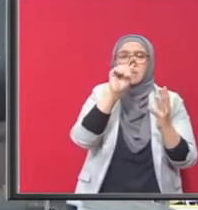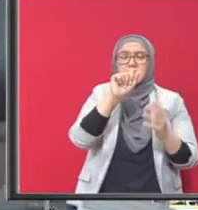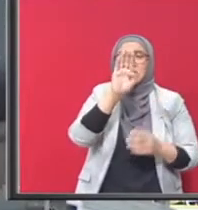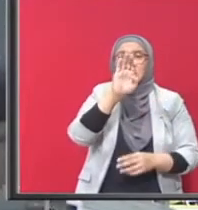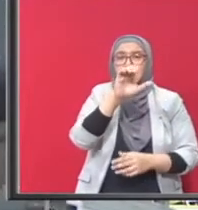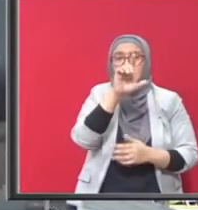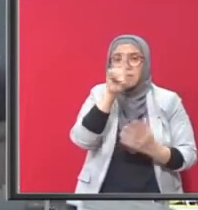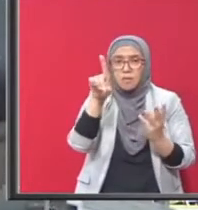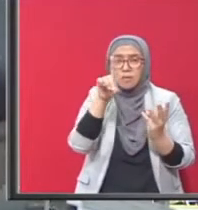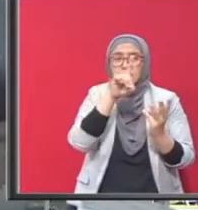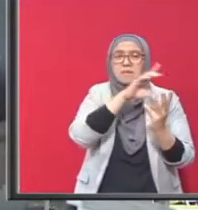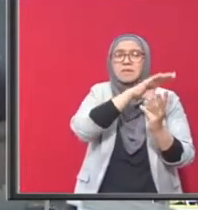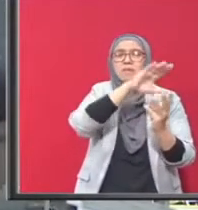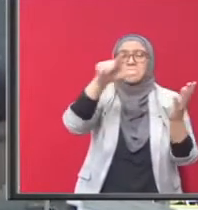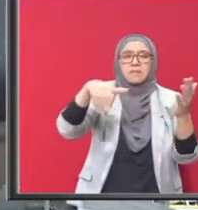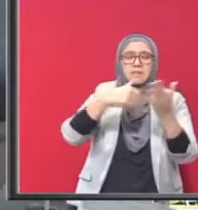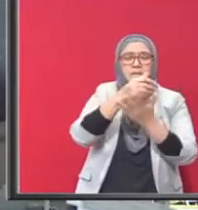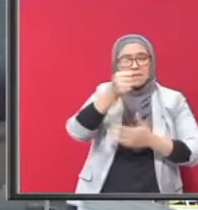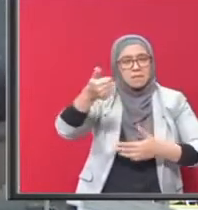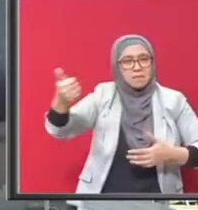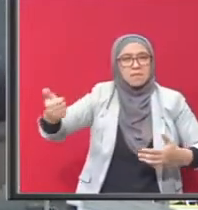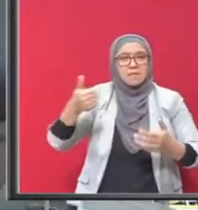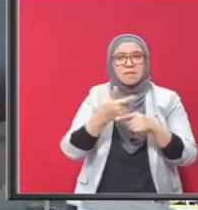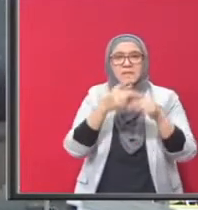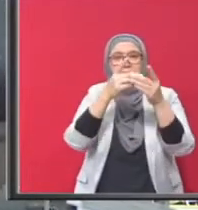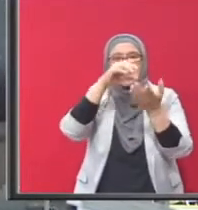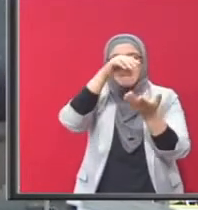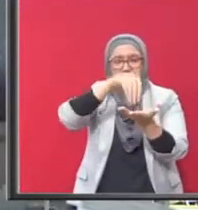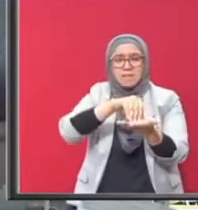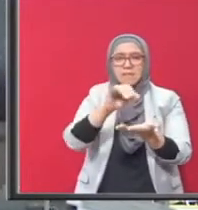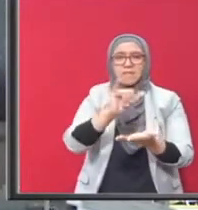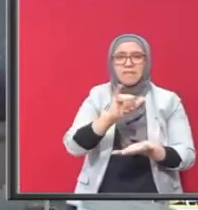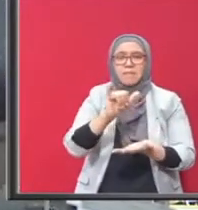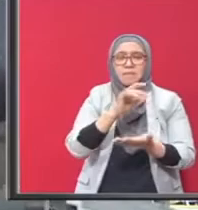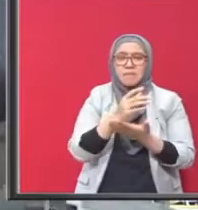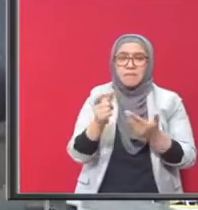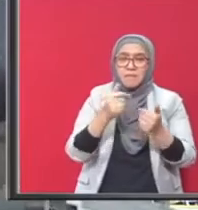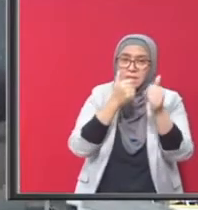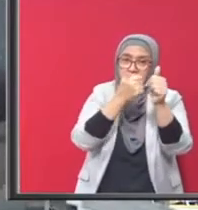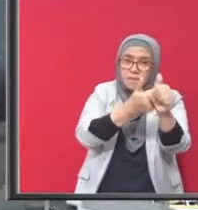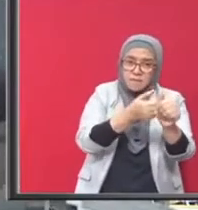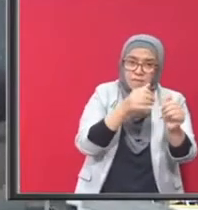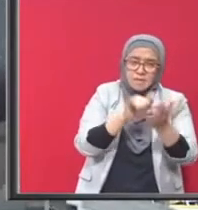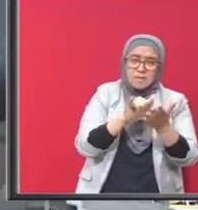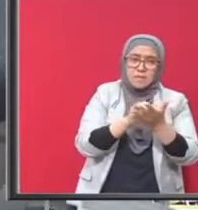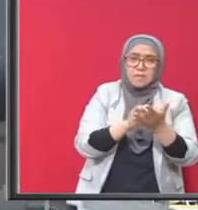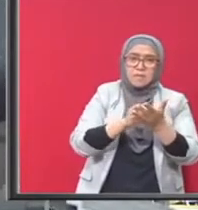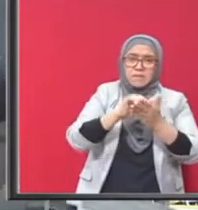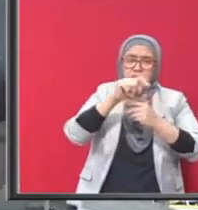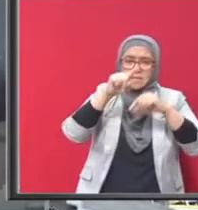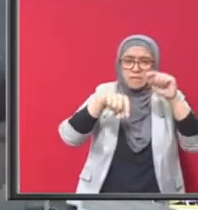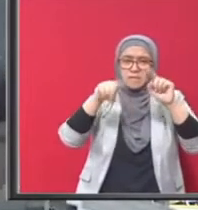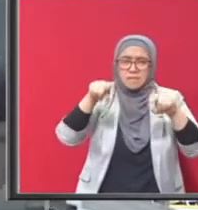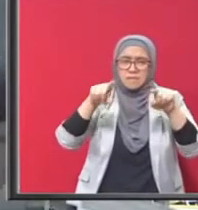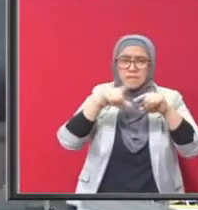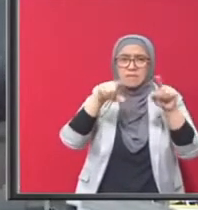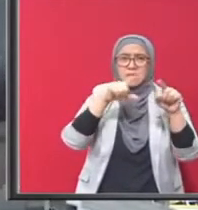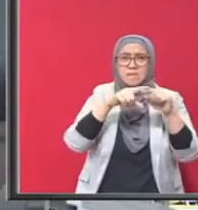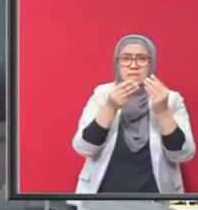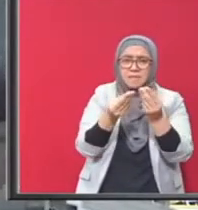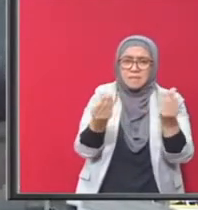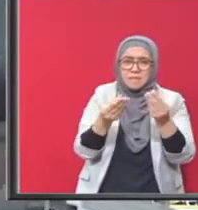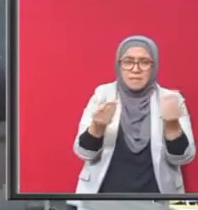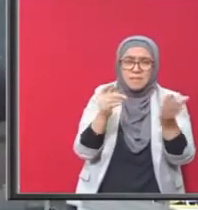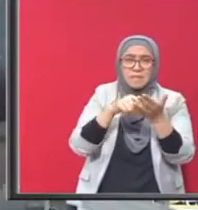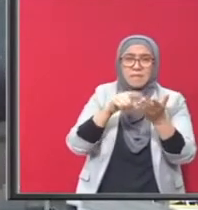beberapa beberapa kawasan yang lain dari susulan daripada prevailing Ini Project Princess